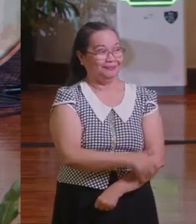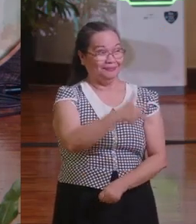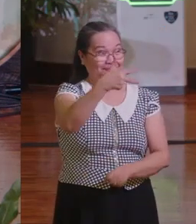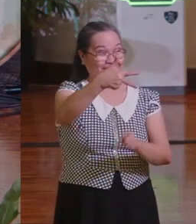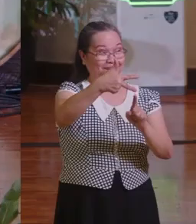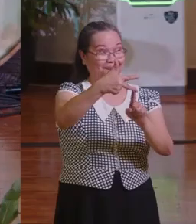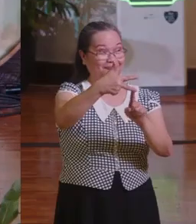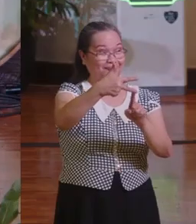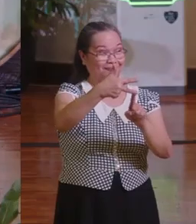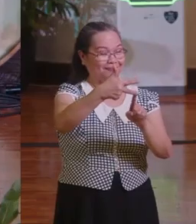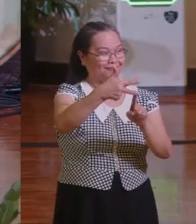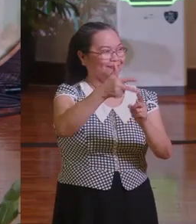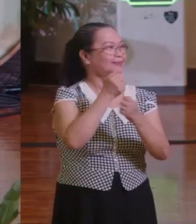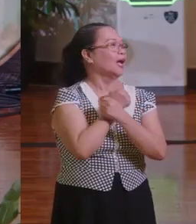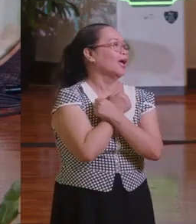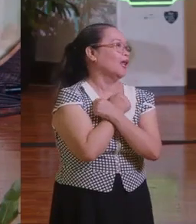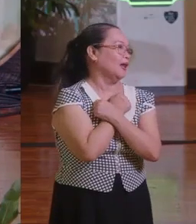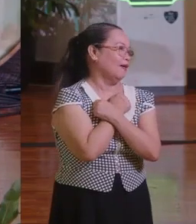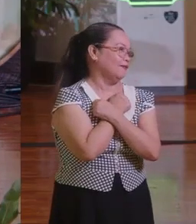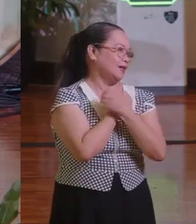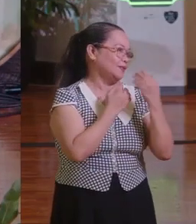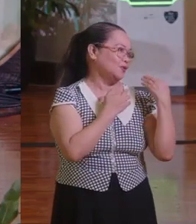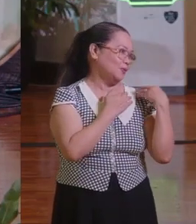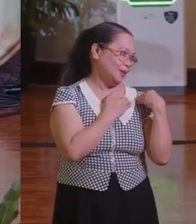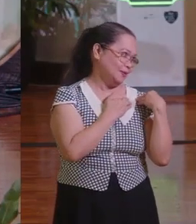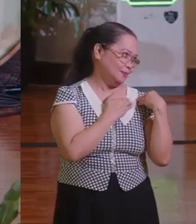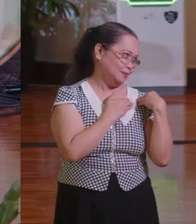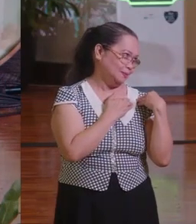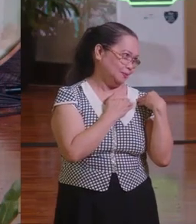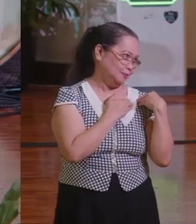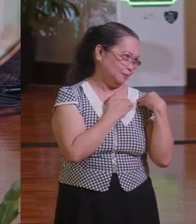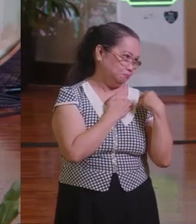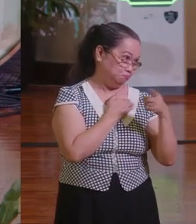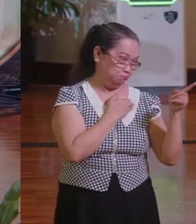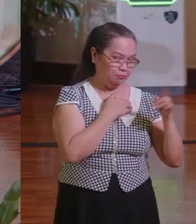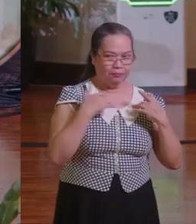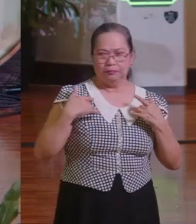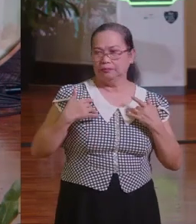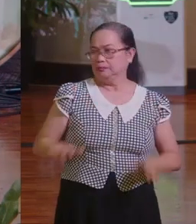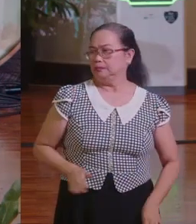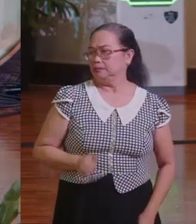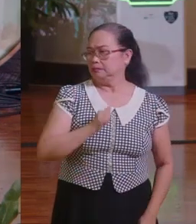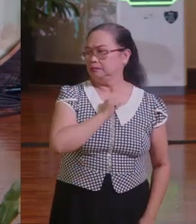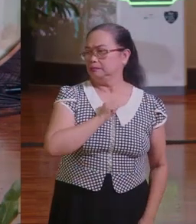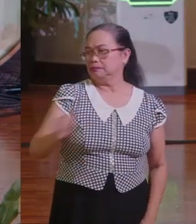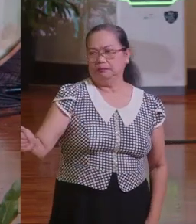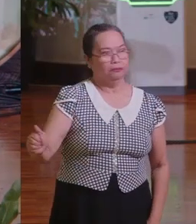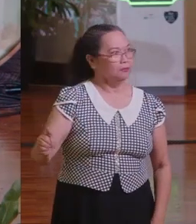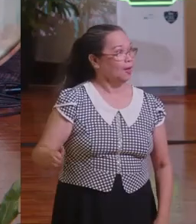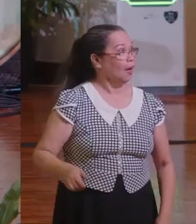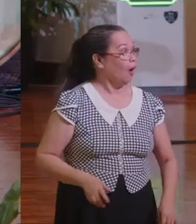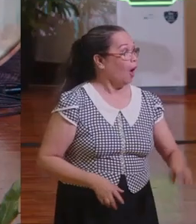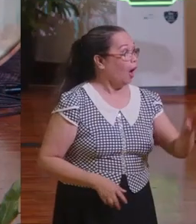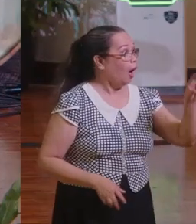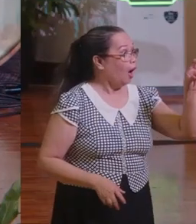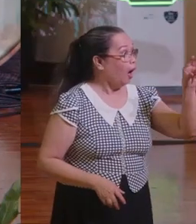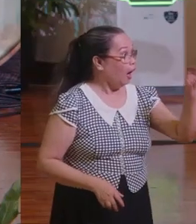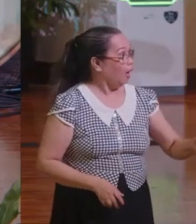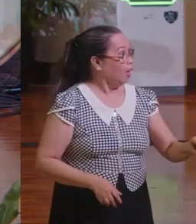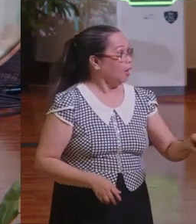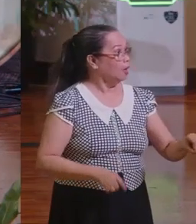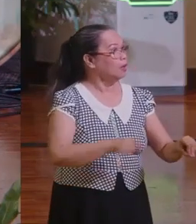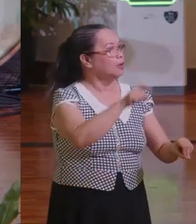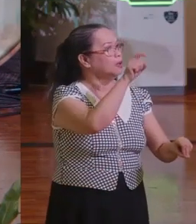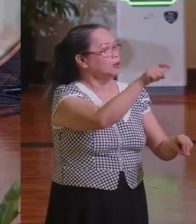Pangatlo, it is a loving responsibility. Ang sabi sa ating teksto, you who are spiritual should